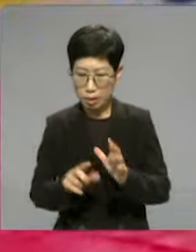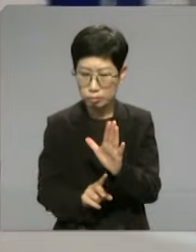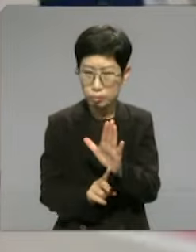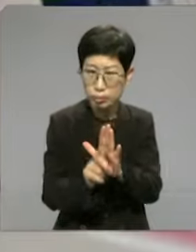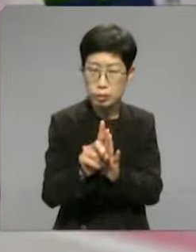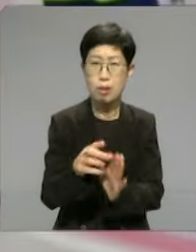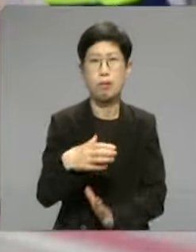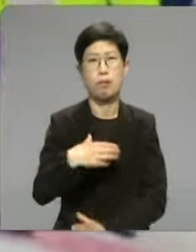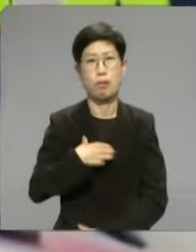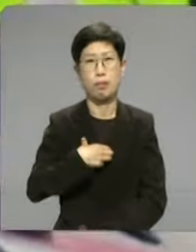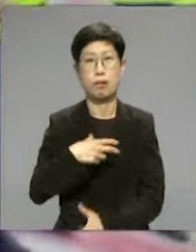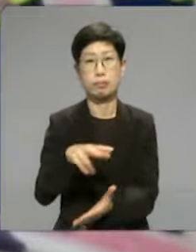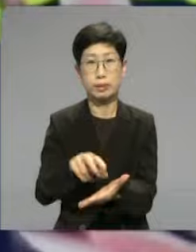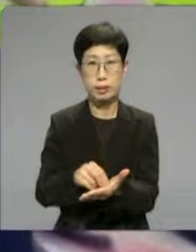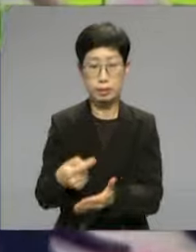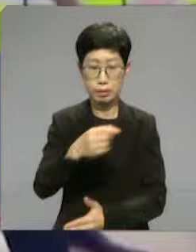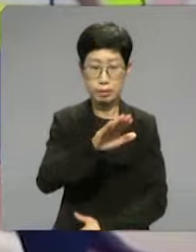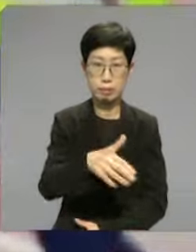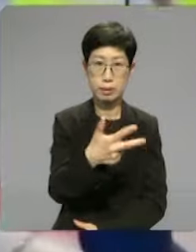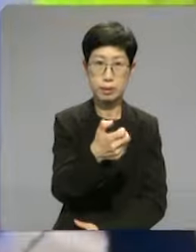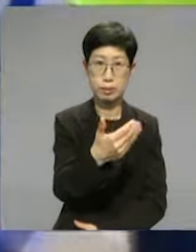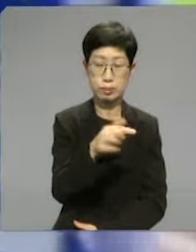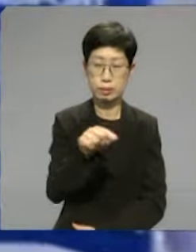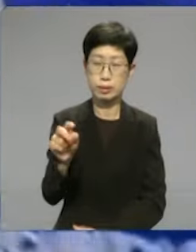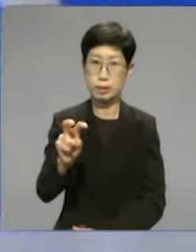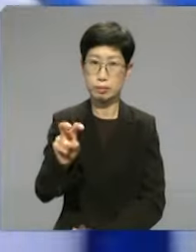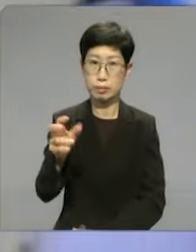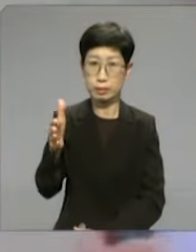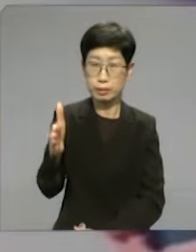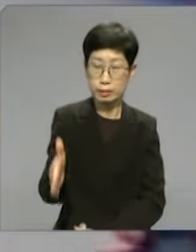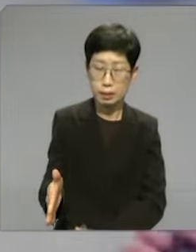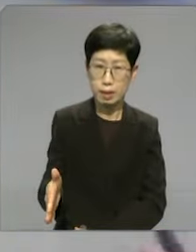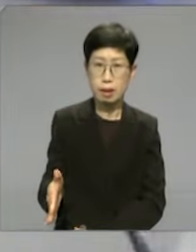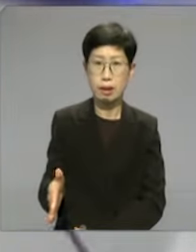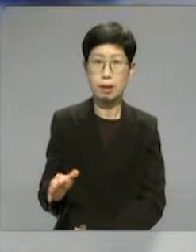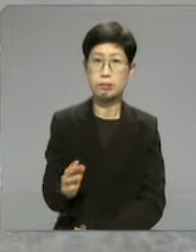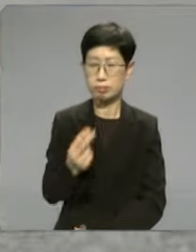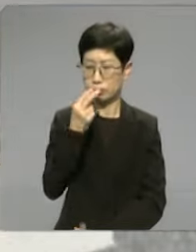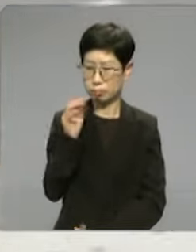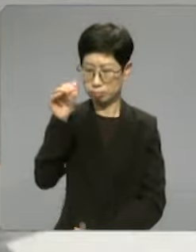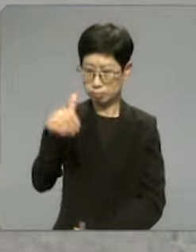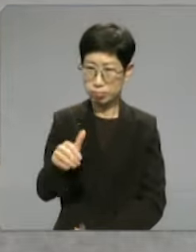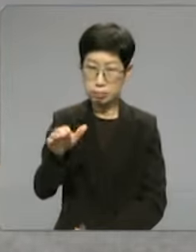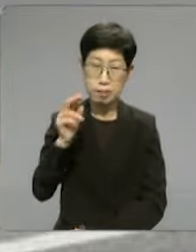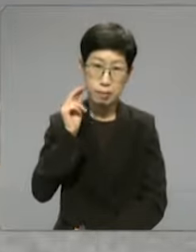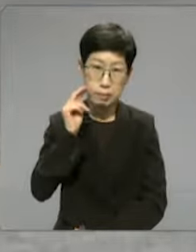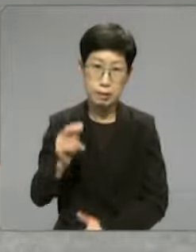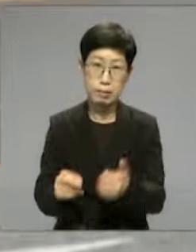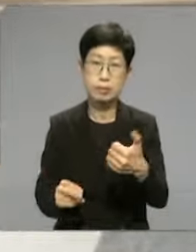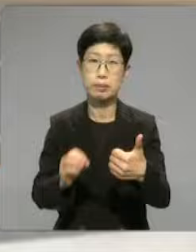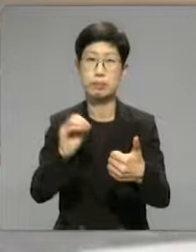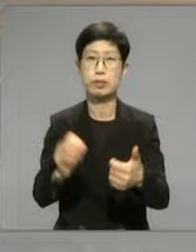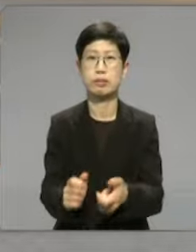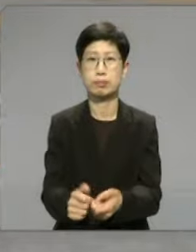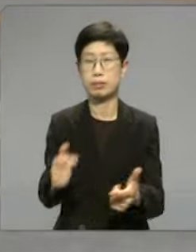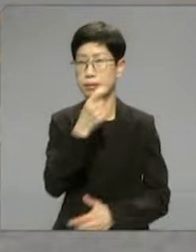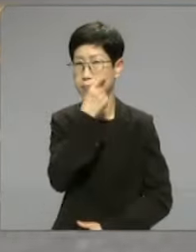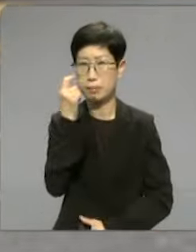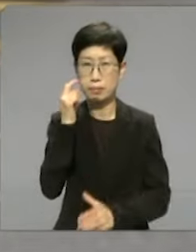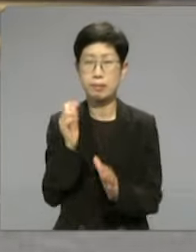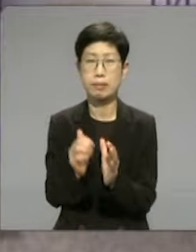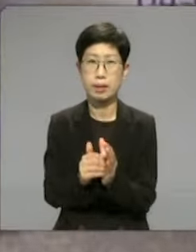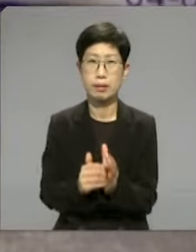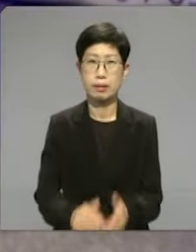지목하며 1979년부터 2020년 사이 심각한 난기류가 55% 증가한 사실을 확인했다고